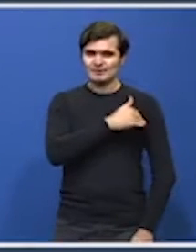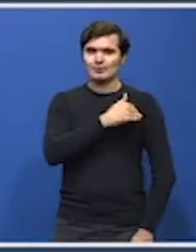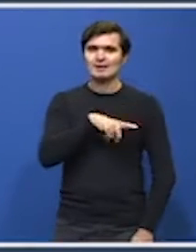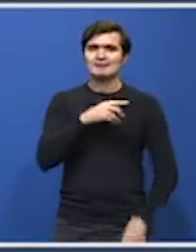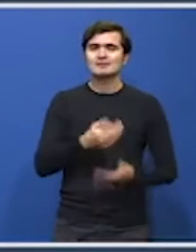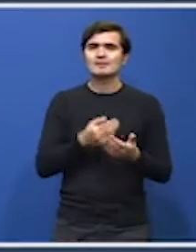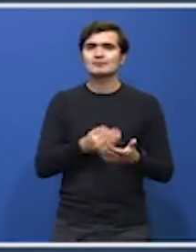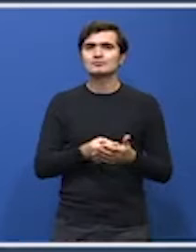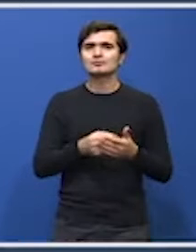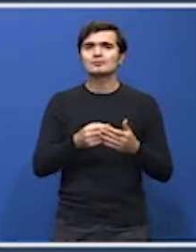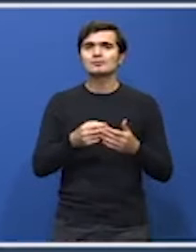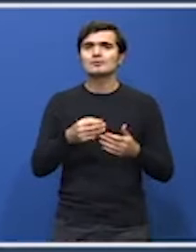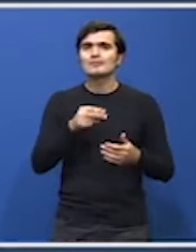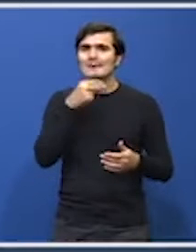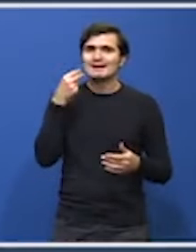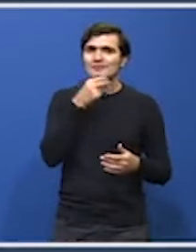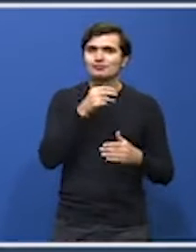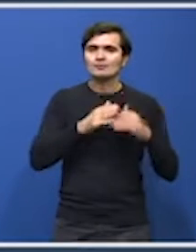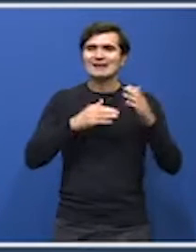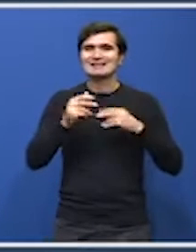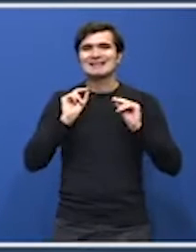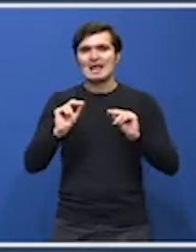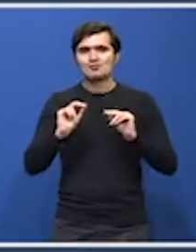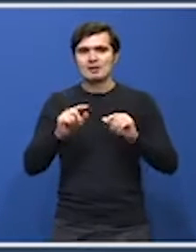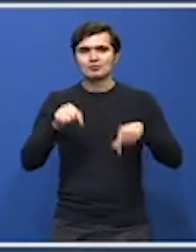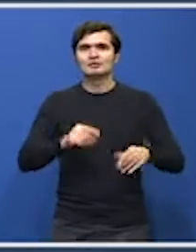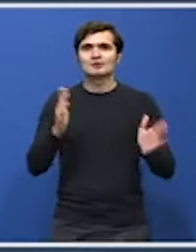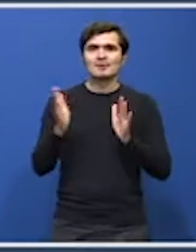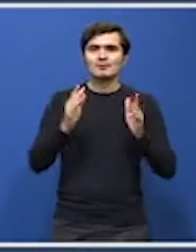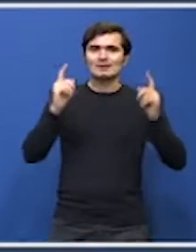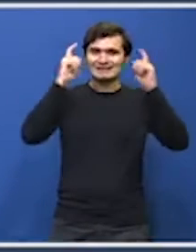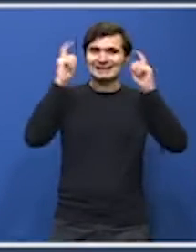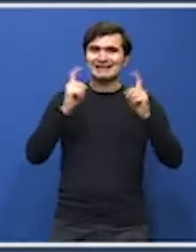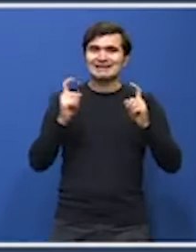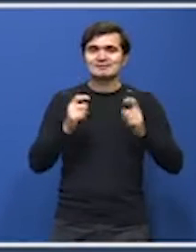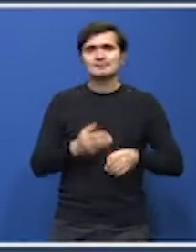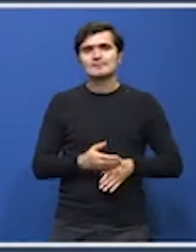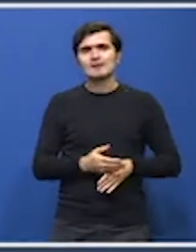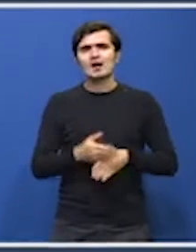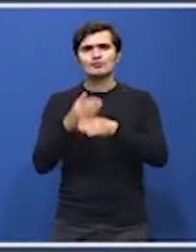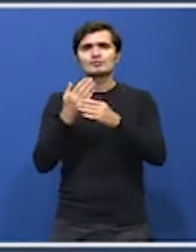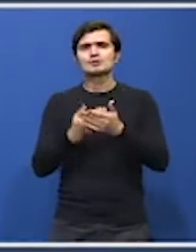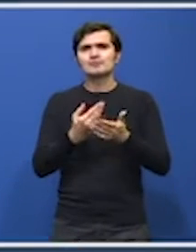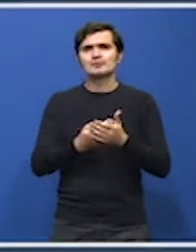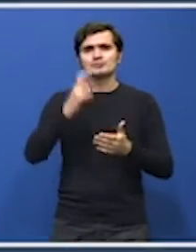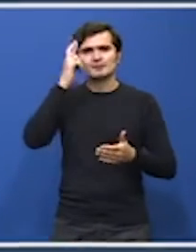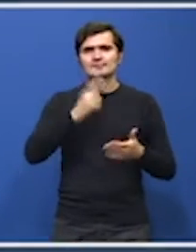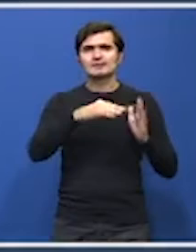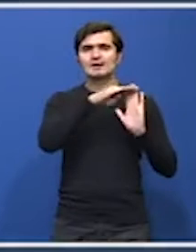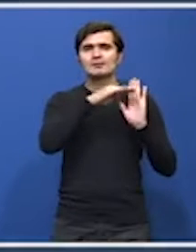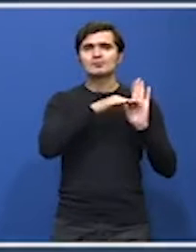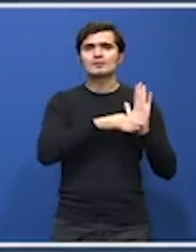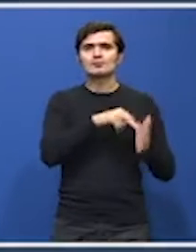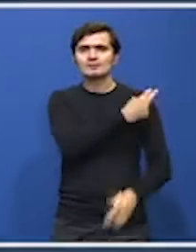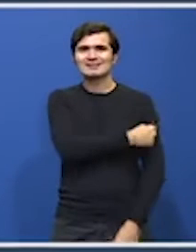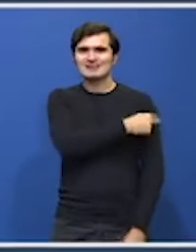calității educației. În această perioadă de criză sanitară ajută și din perspectiva respectării normelor sanitare. Mă